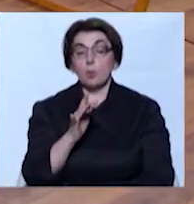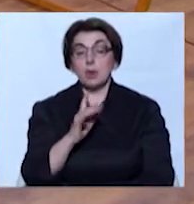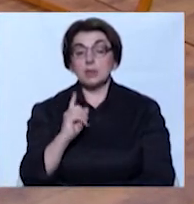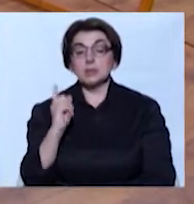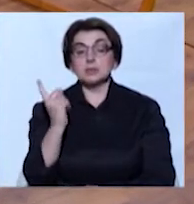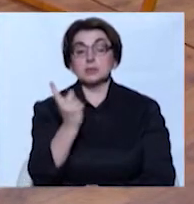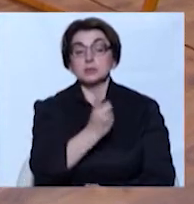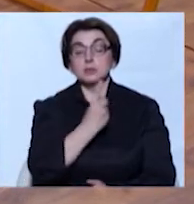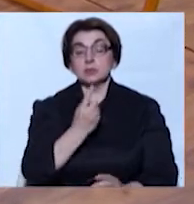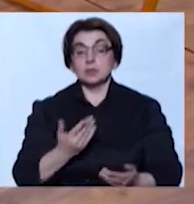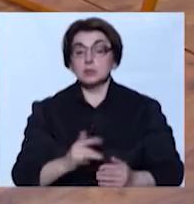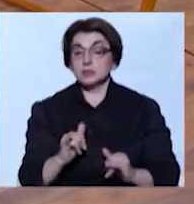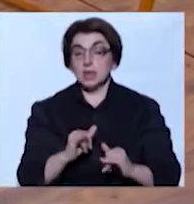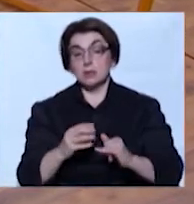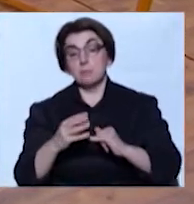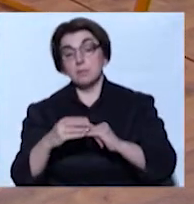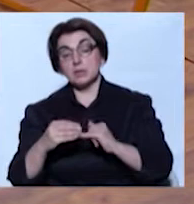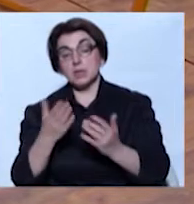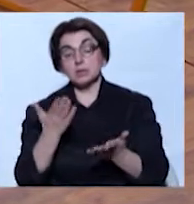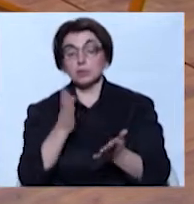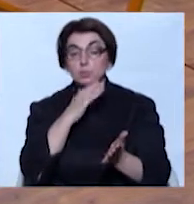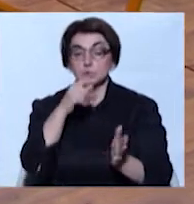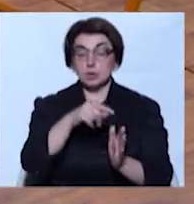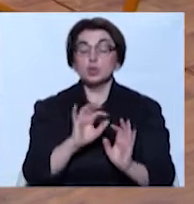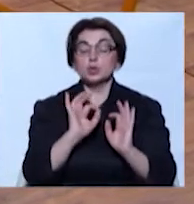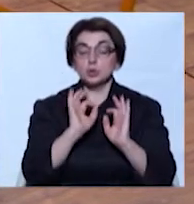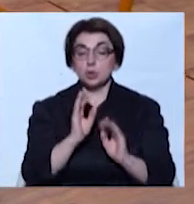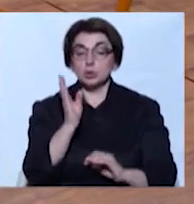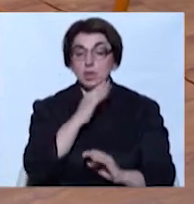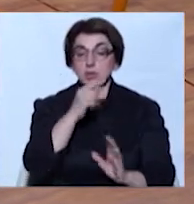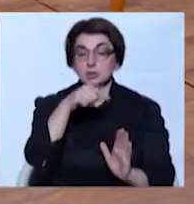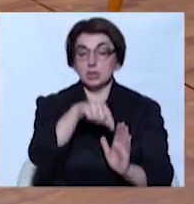გარემო რა არის? წყალი თუ ხმელეთი? რა თქმა უნდა, წყალი.